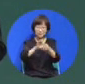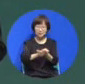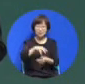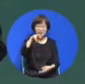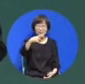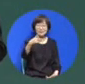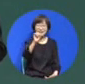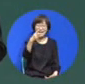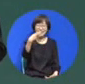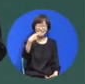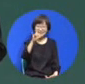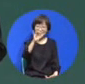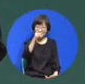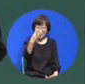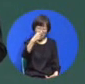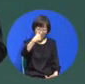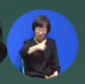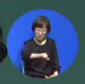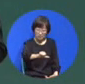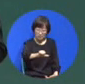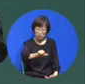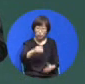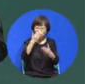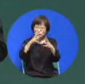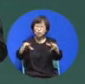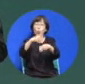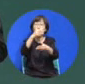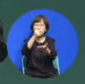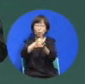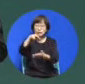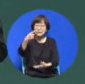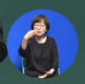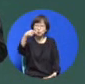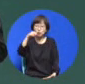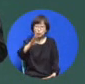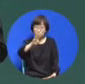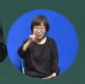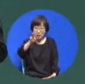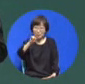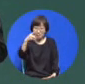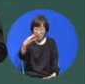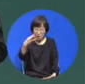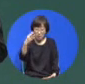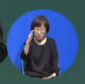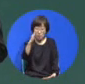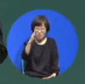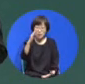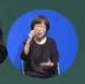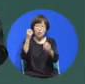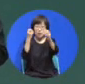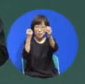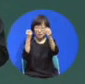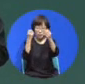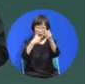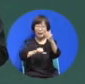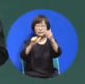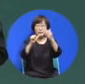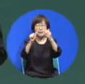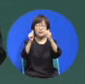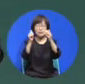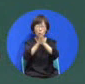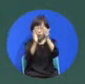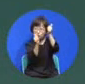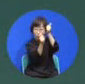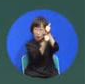사알딜의 아들 유다 총독 스룹바벨과 여호사닥의 아들 대제사장 여호수아와 남은 백성에게